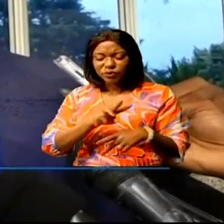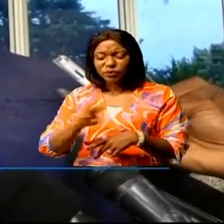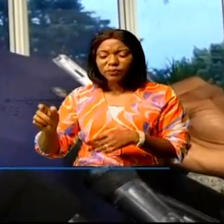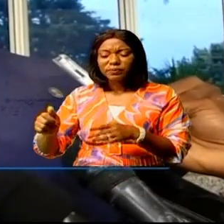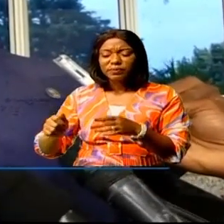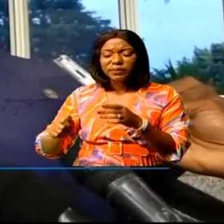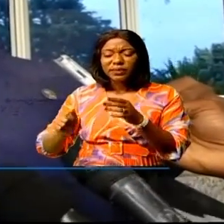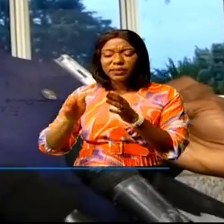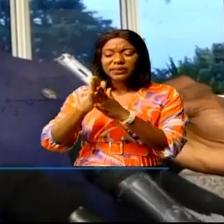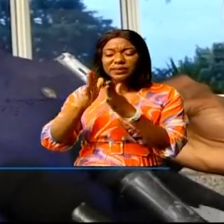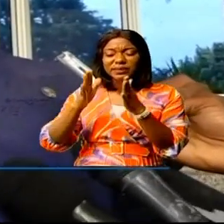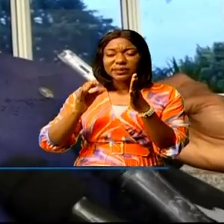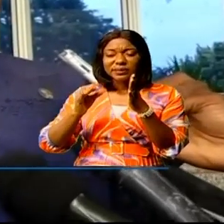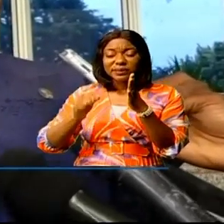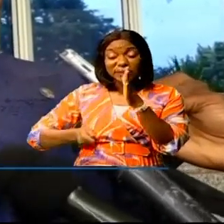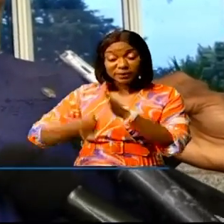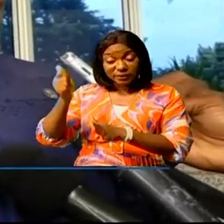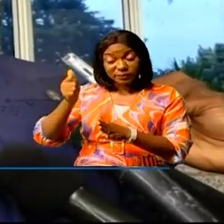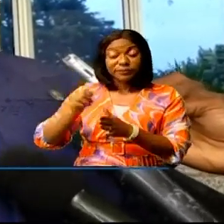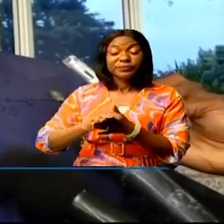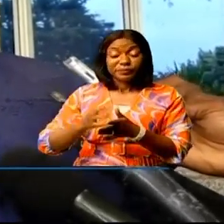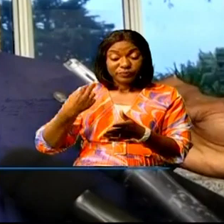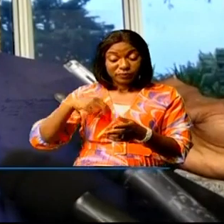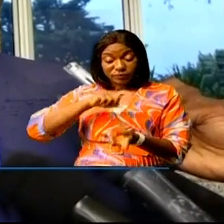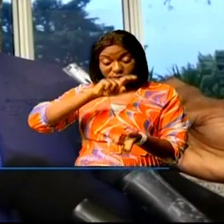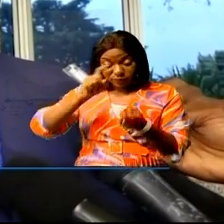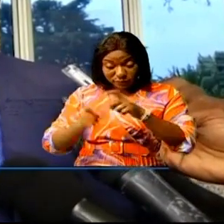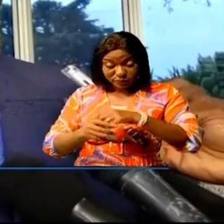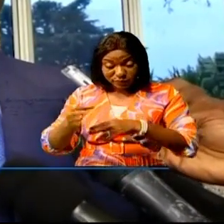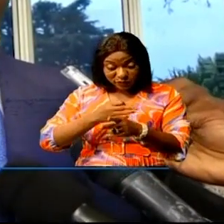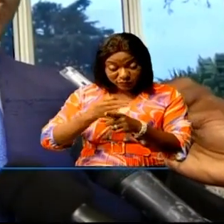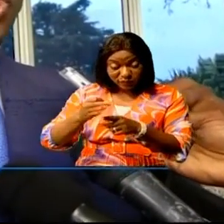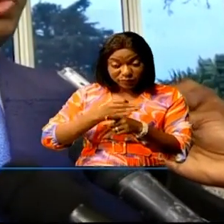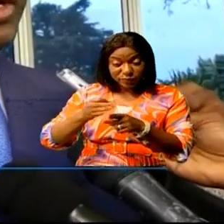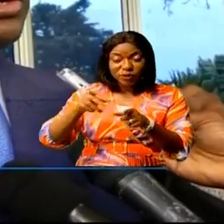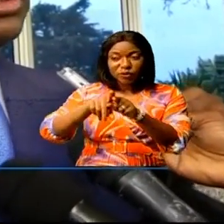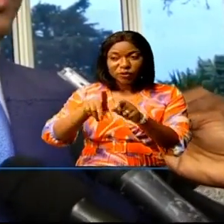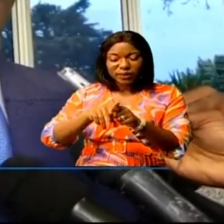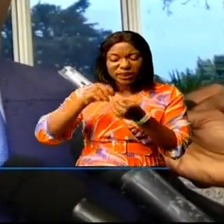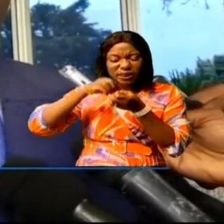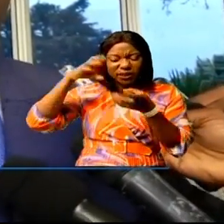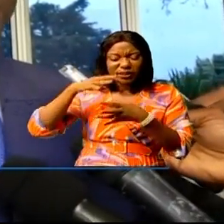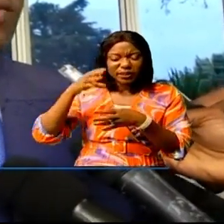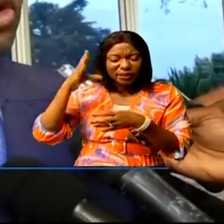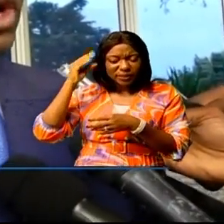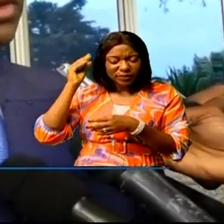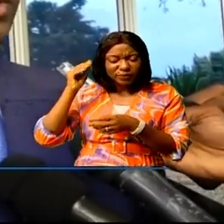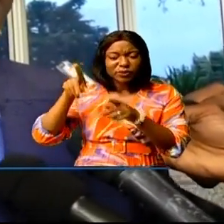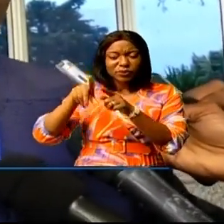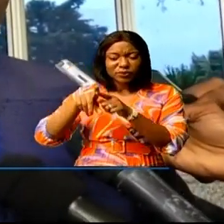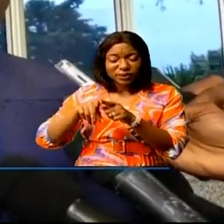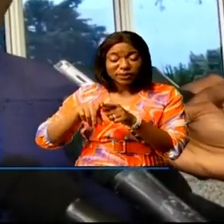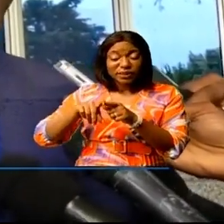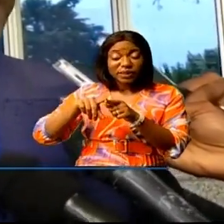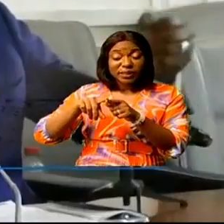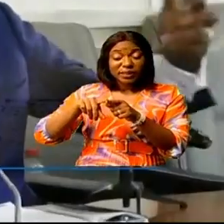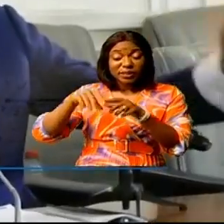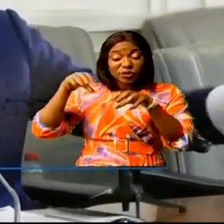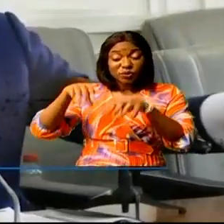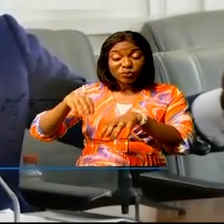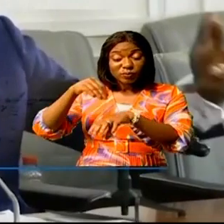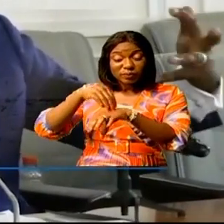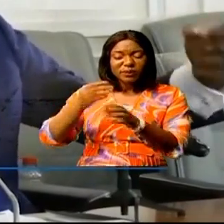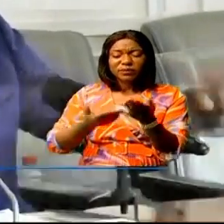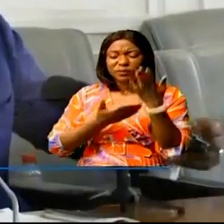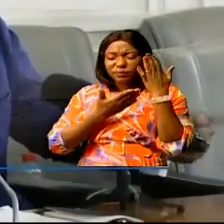sommes dans la phase de la réforme. C'est encore tout au début. Et donc, la riche expérience brazzavilloise est extrêmement